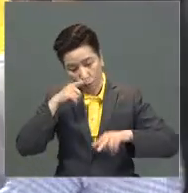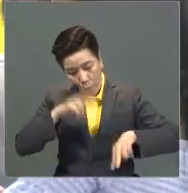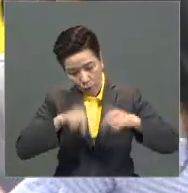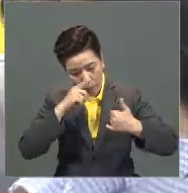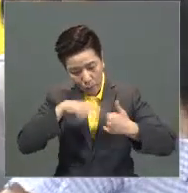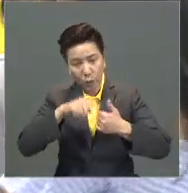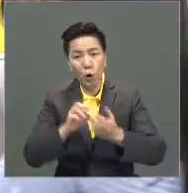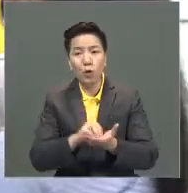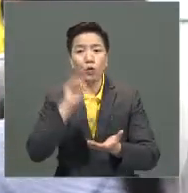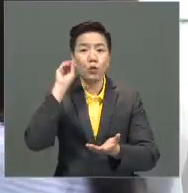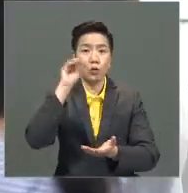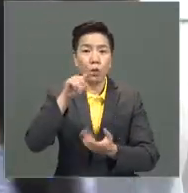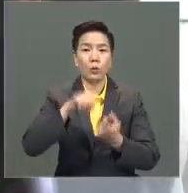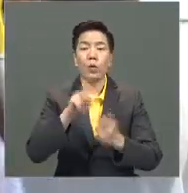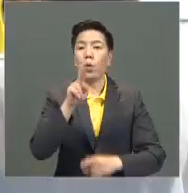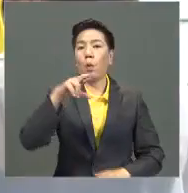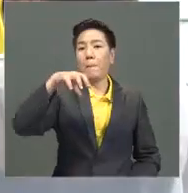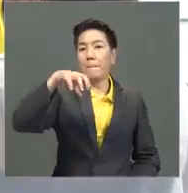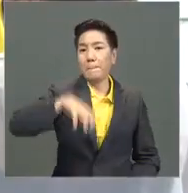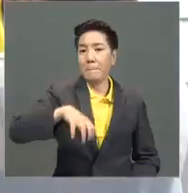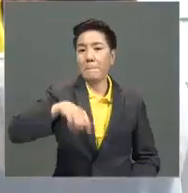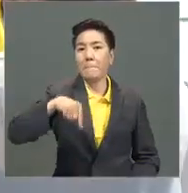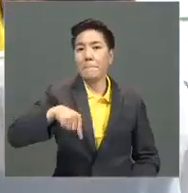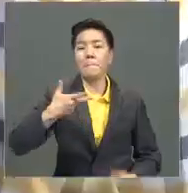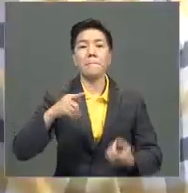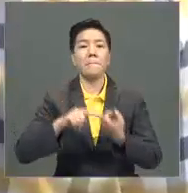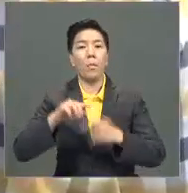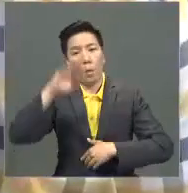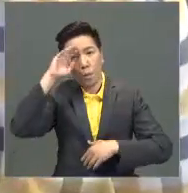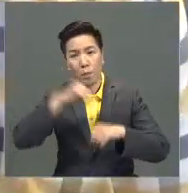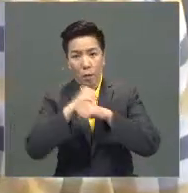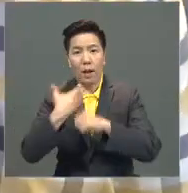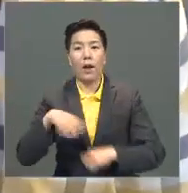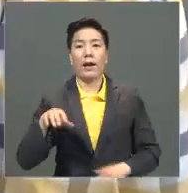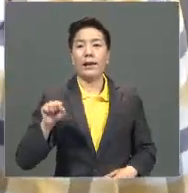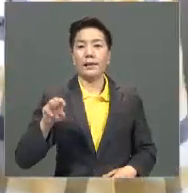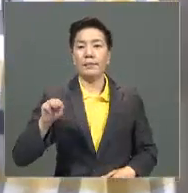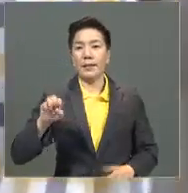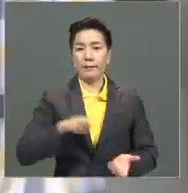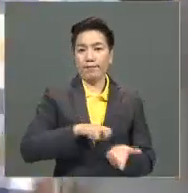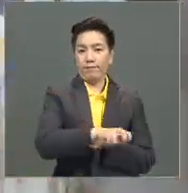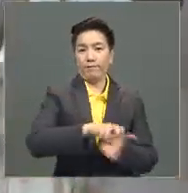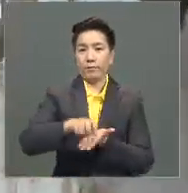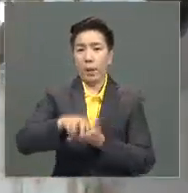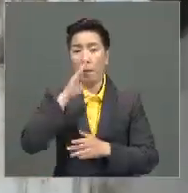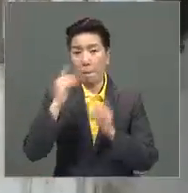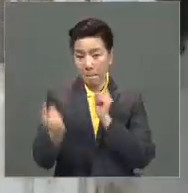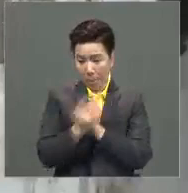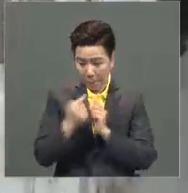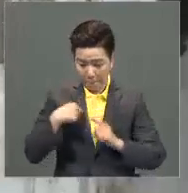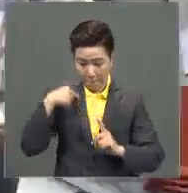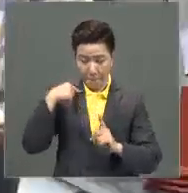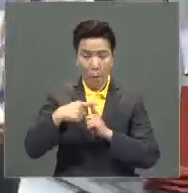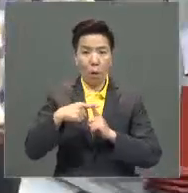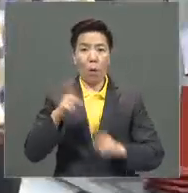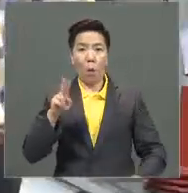ข้อมูลนั้นจะถูกส่งไปที่กรมควบคุมโรคและส่งไปยัง SMS ของผู้ที่เข้ารับการตรวจนะครับหากพบว่าผลตรวจเป็นบว